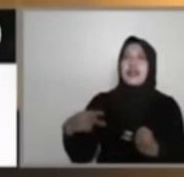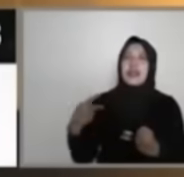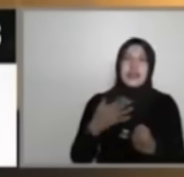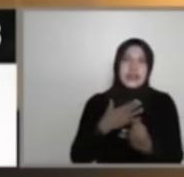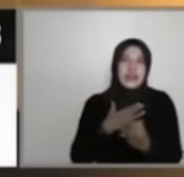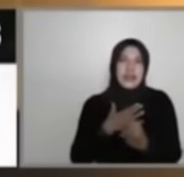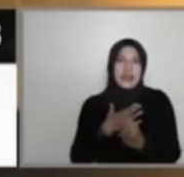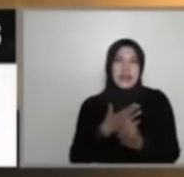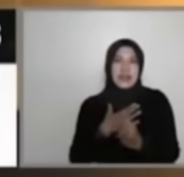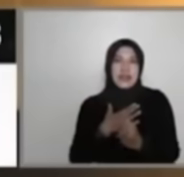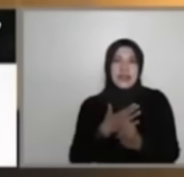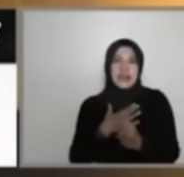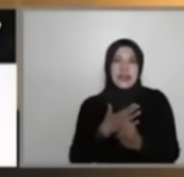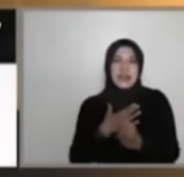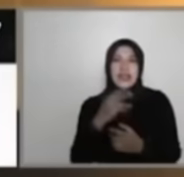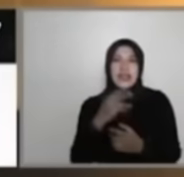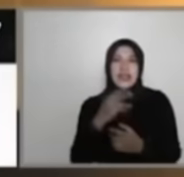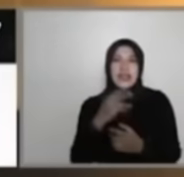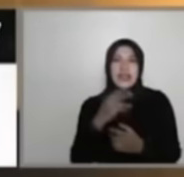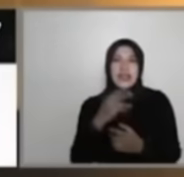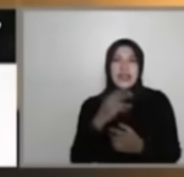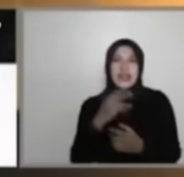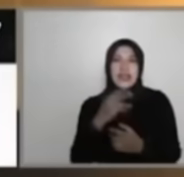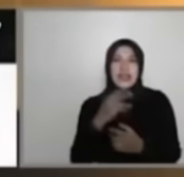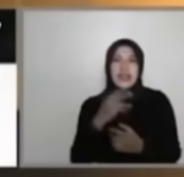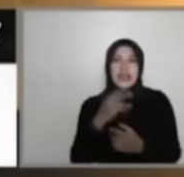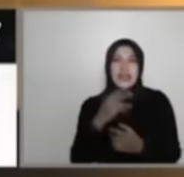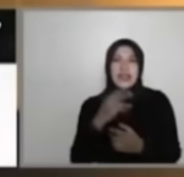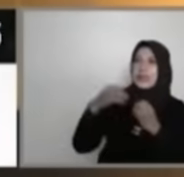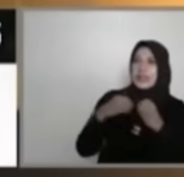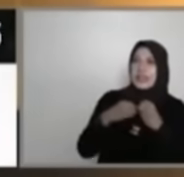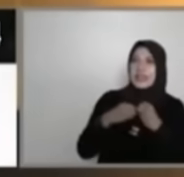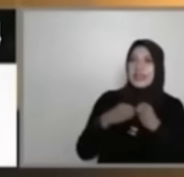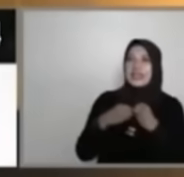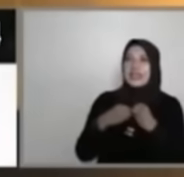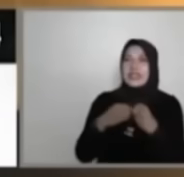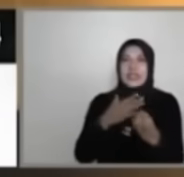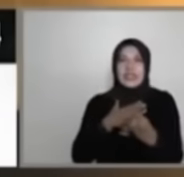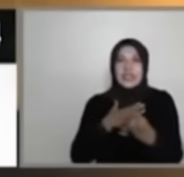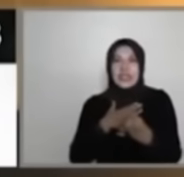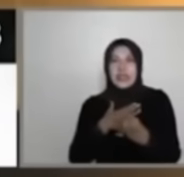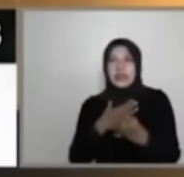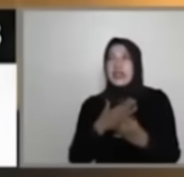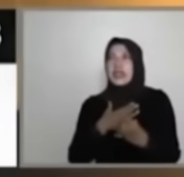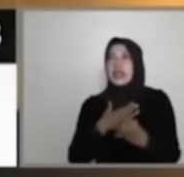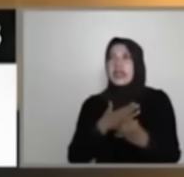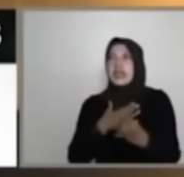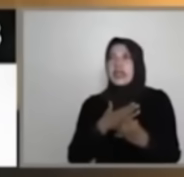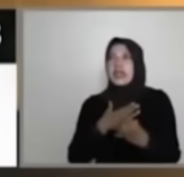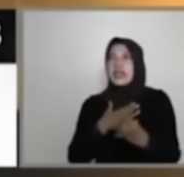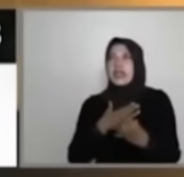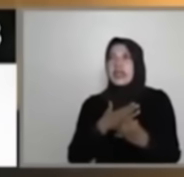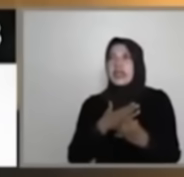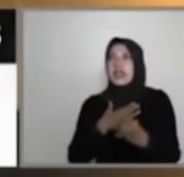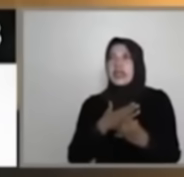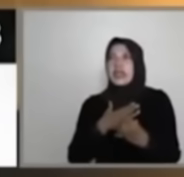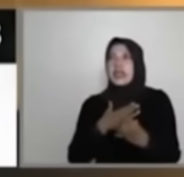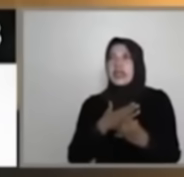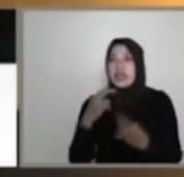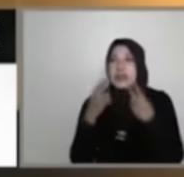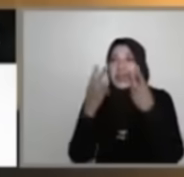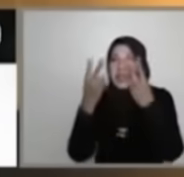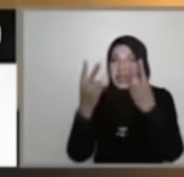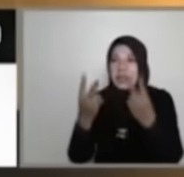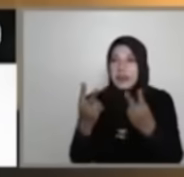Kalau saya nanti takdir Allah terpilih, saya punya keyakinan, saya juga punya cara